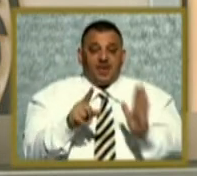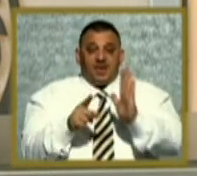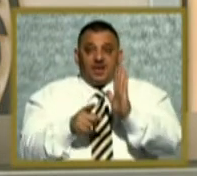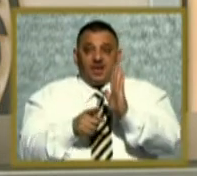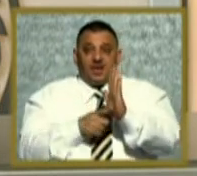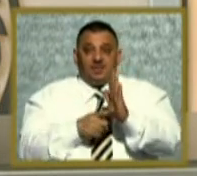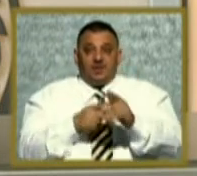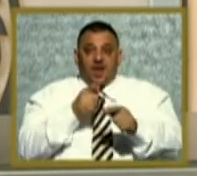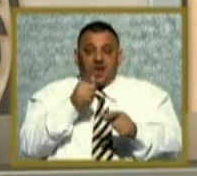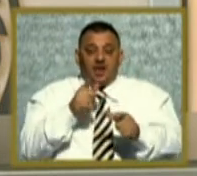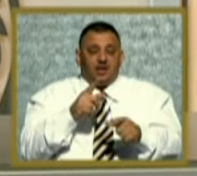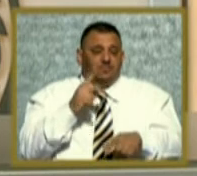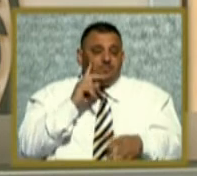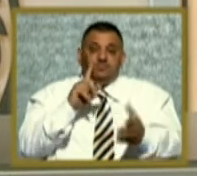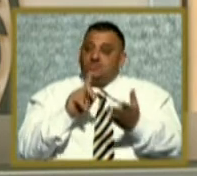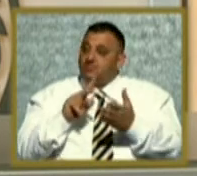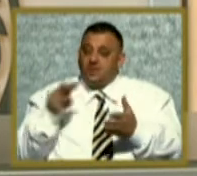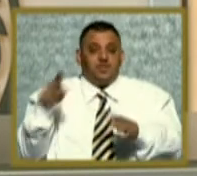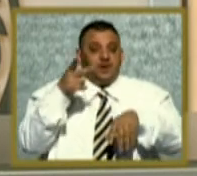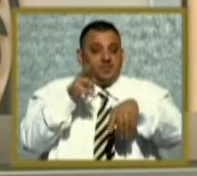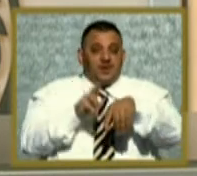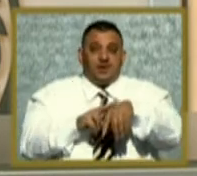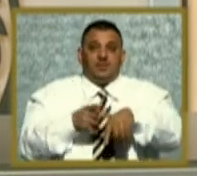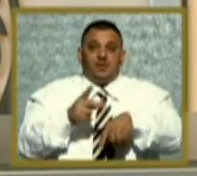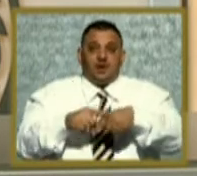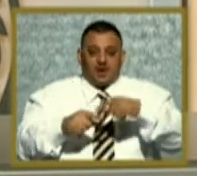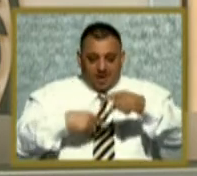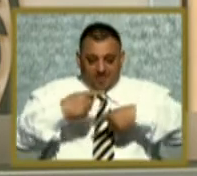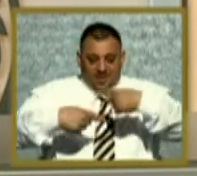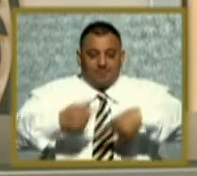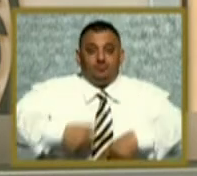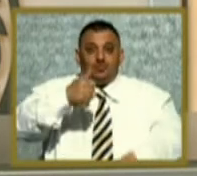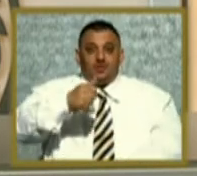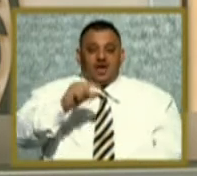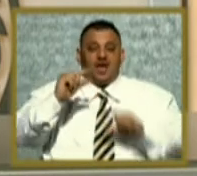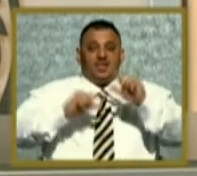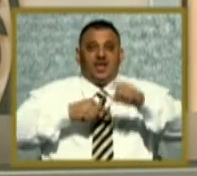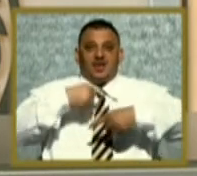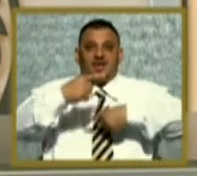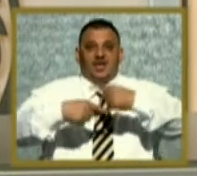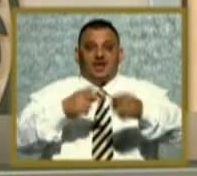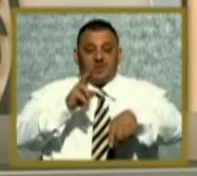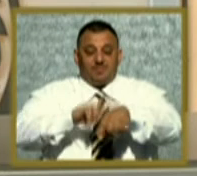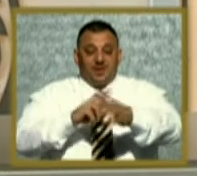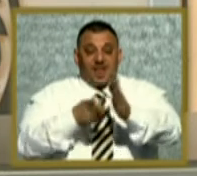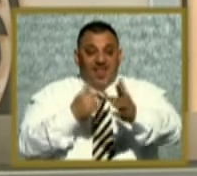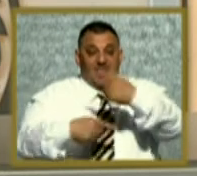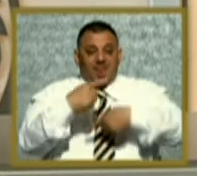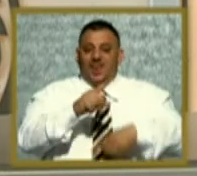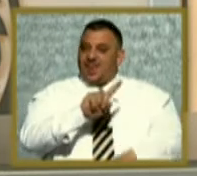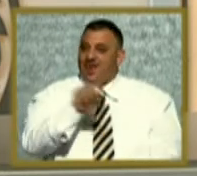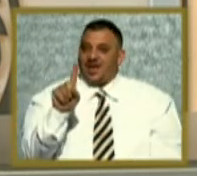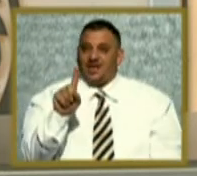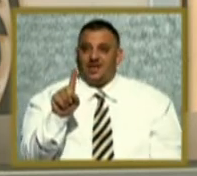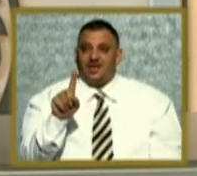ثم التفت إليه وأجاب ولا شيء ثم عاد، لا، يكمل أختي، يكمل الأذكار، ما في حاجة أنه يعيدها من جديد،